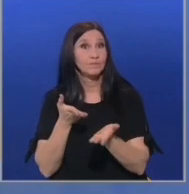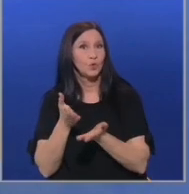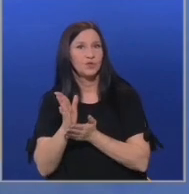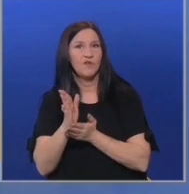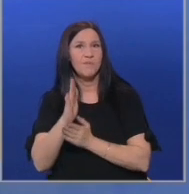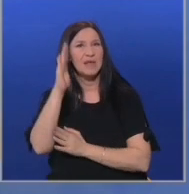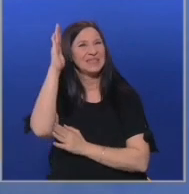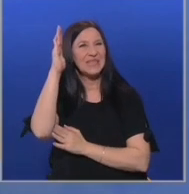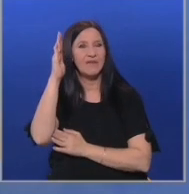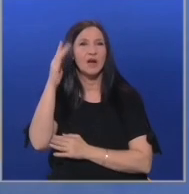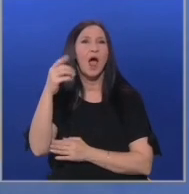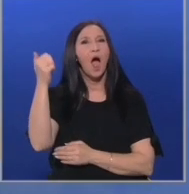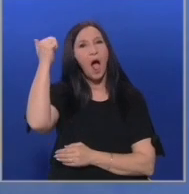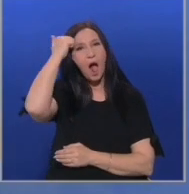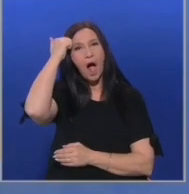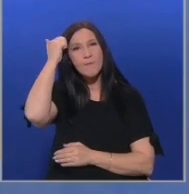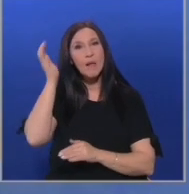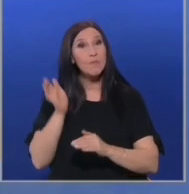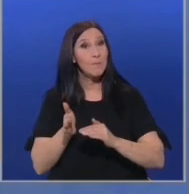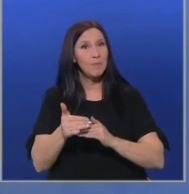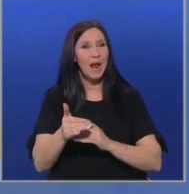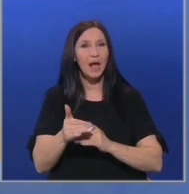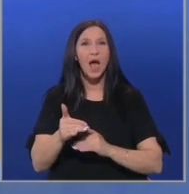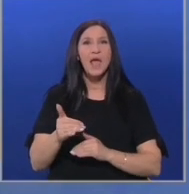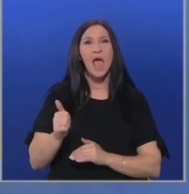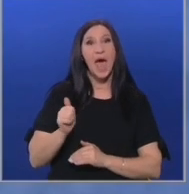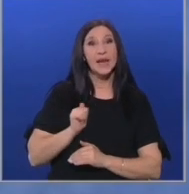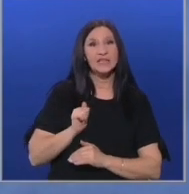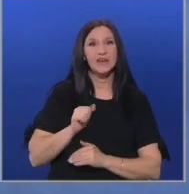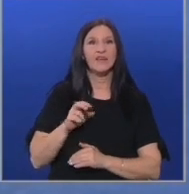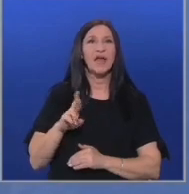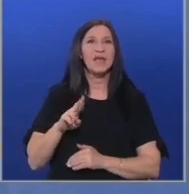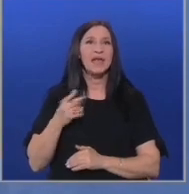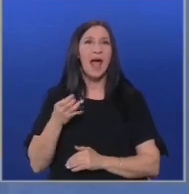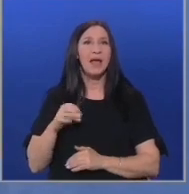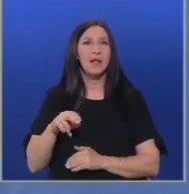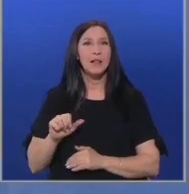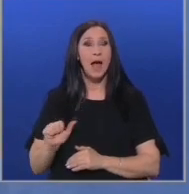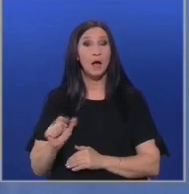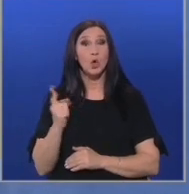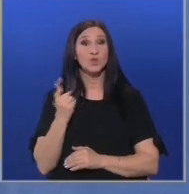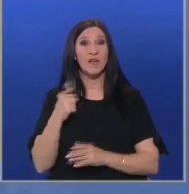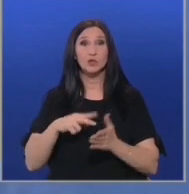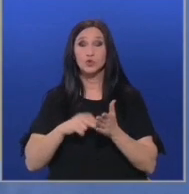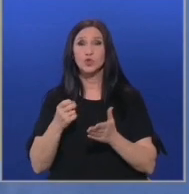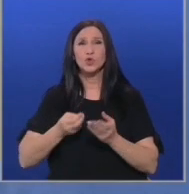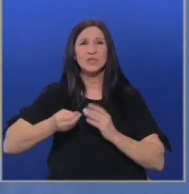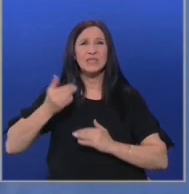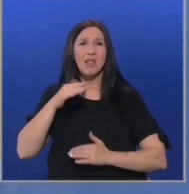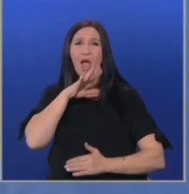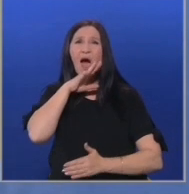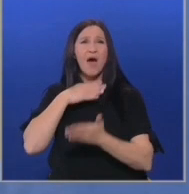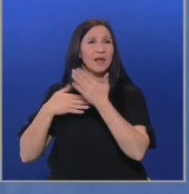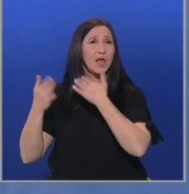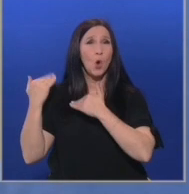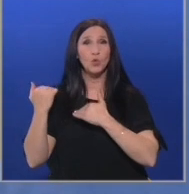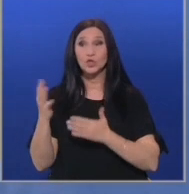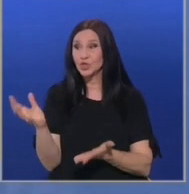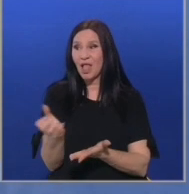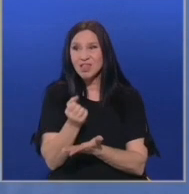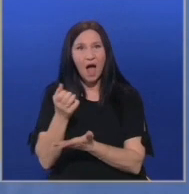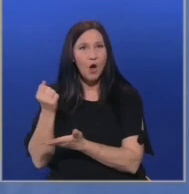на север към Камен бряг и резервата Яйлата. Освен изключително ценни археологически находки,